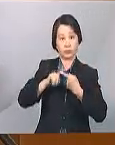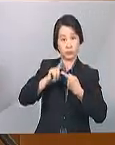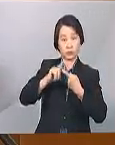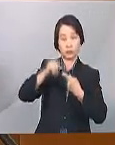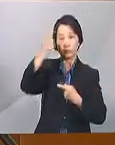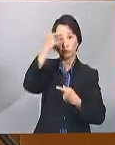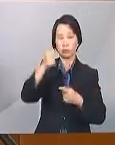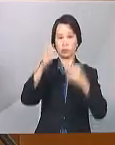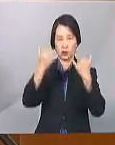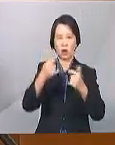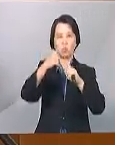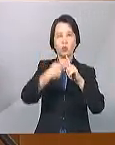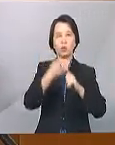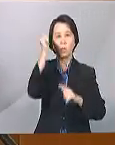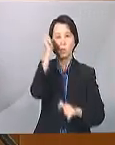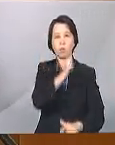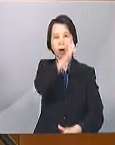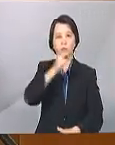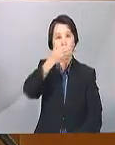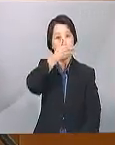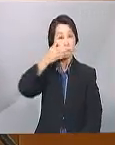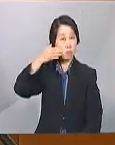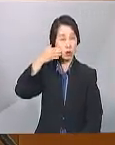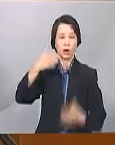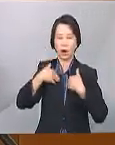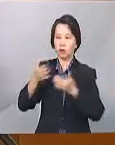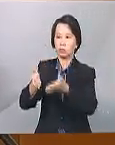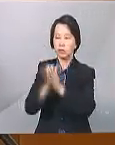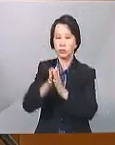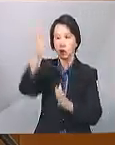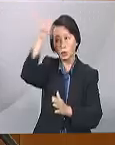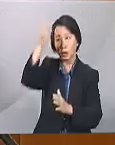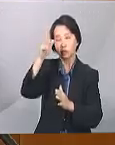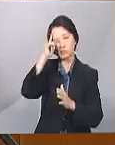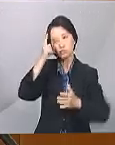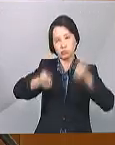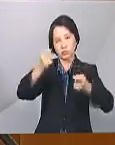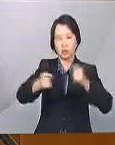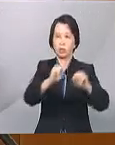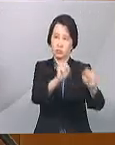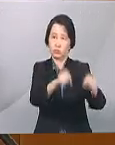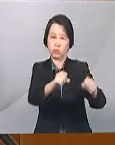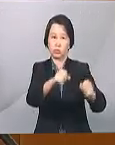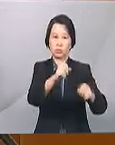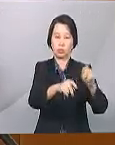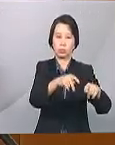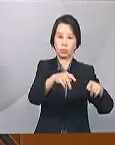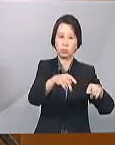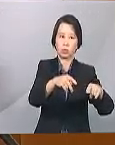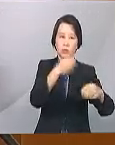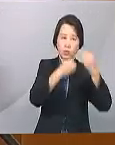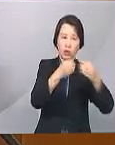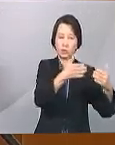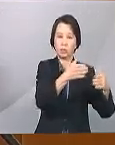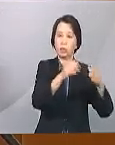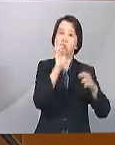ini merupakan bulan Ramadan, ada yang meminta kerajaan mempertimbangkan untuk membenarkan outlet makanan dilanjutkan